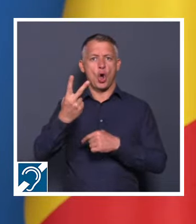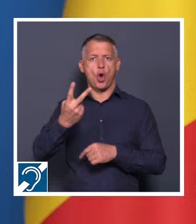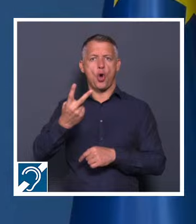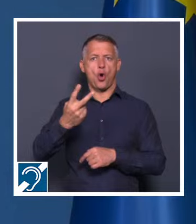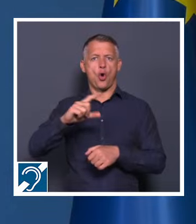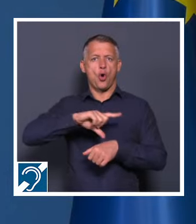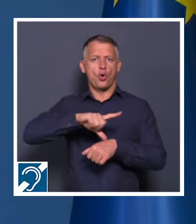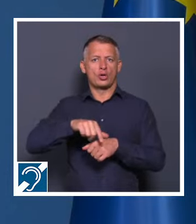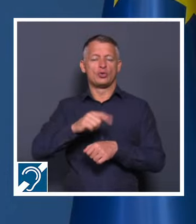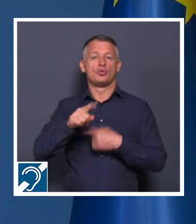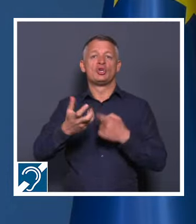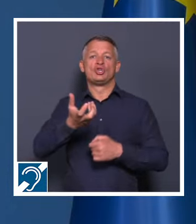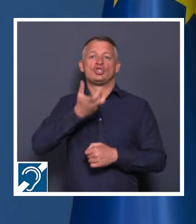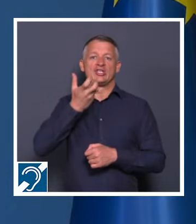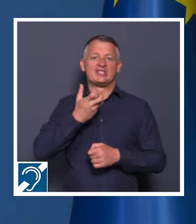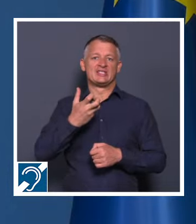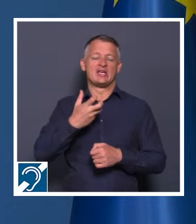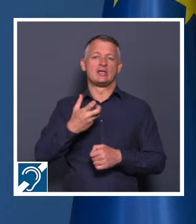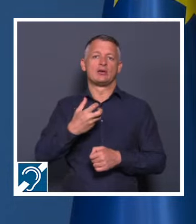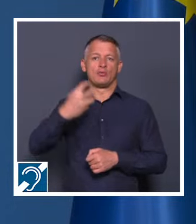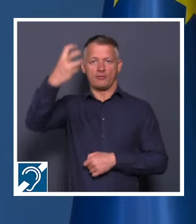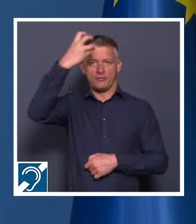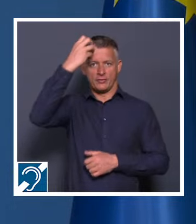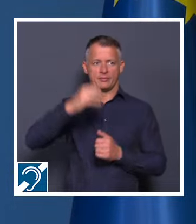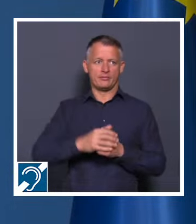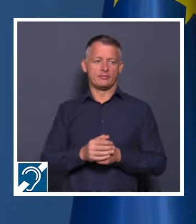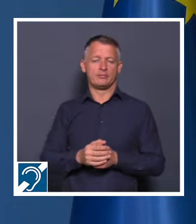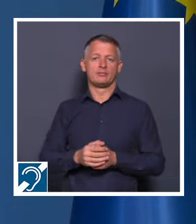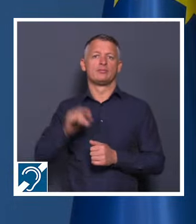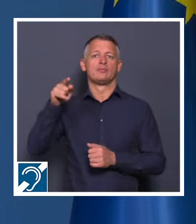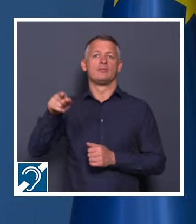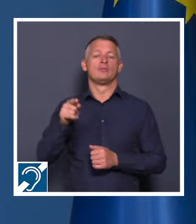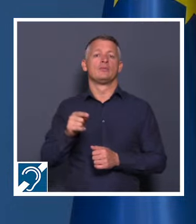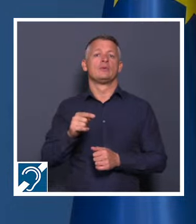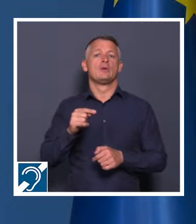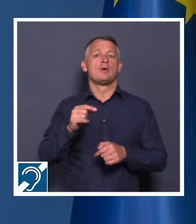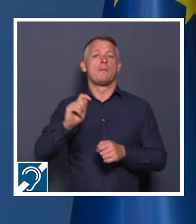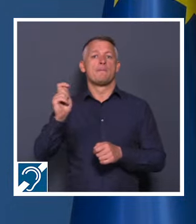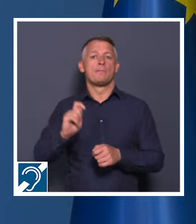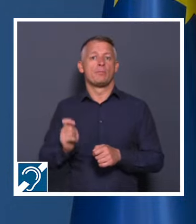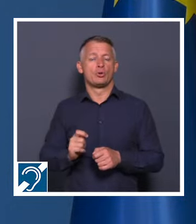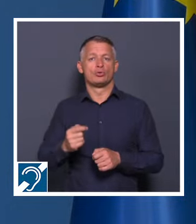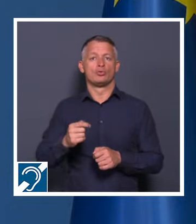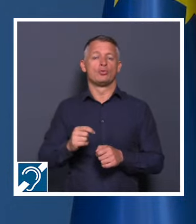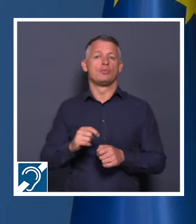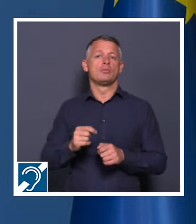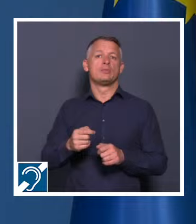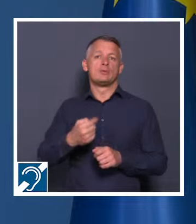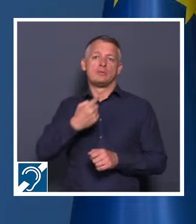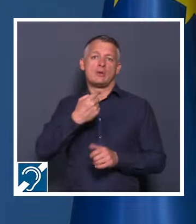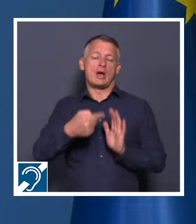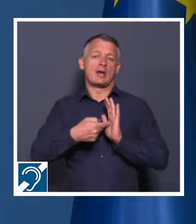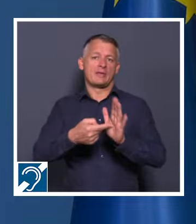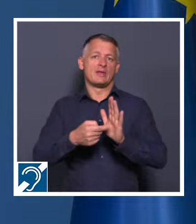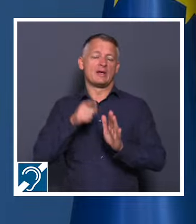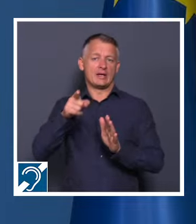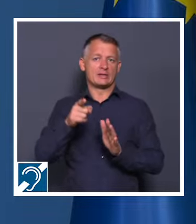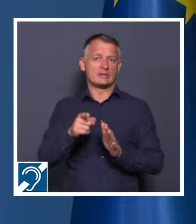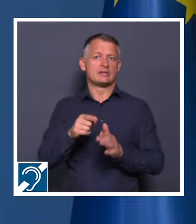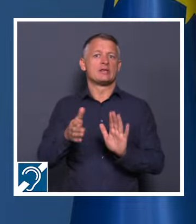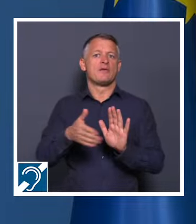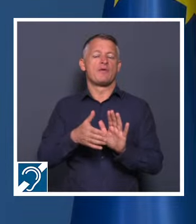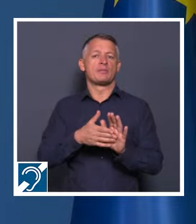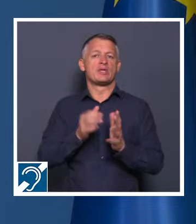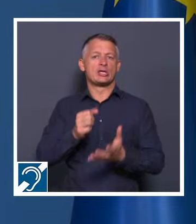guvern. Concret, proiectul prevede că un sistem de rachete Sol-Air Patriot face obiectul unor acte de